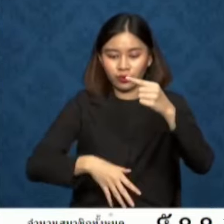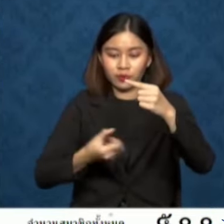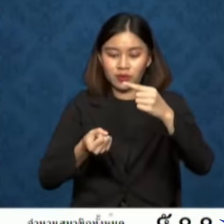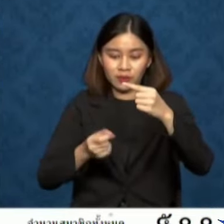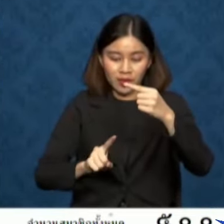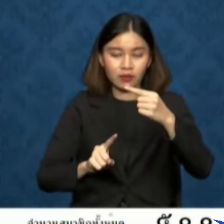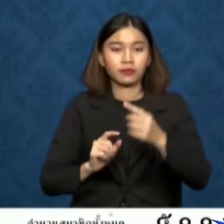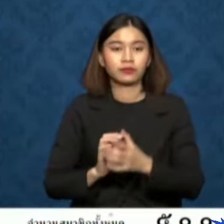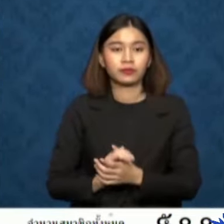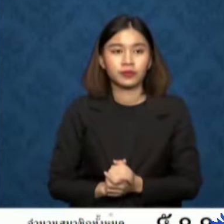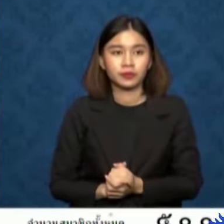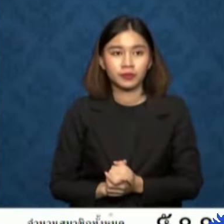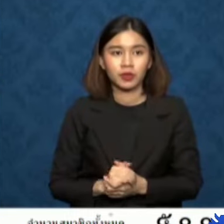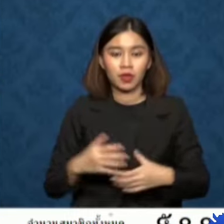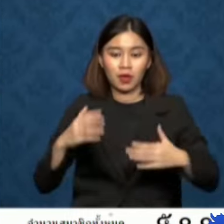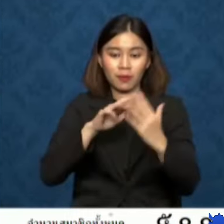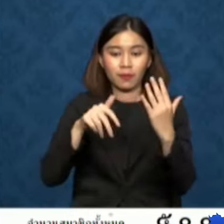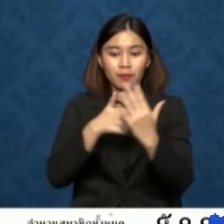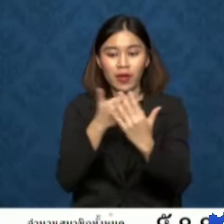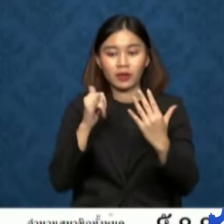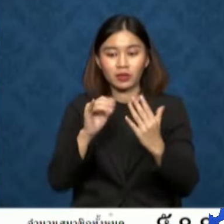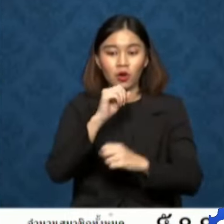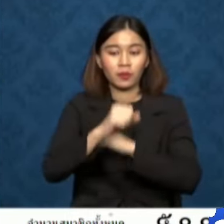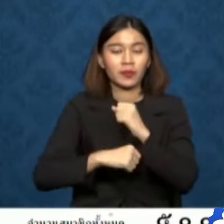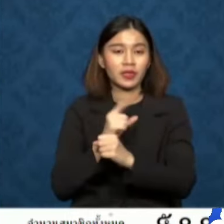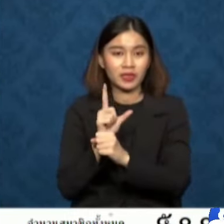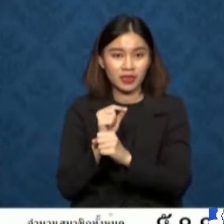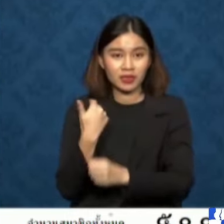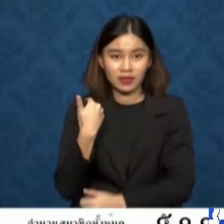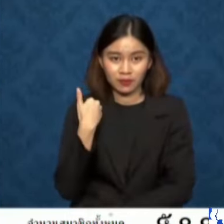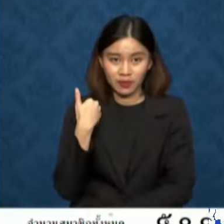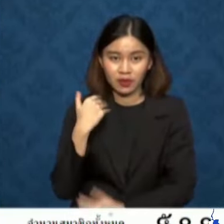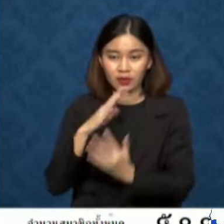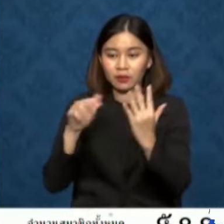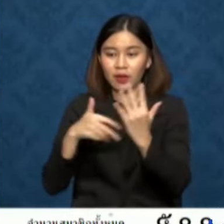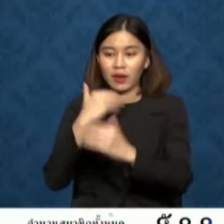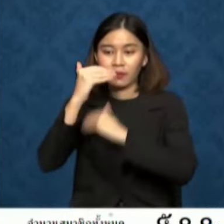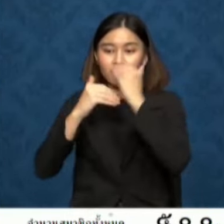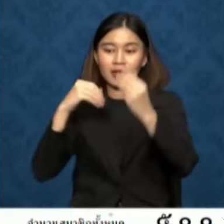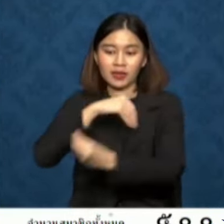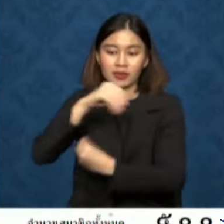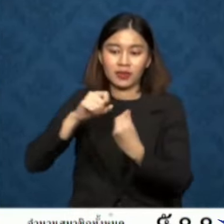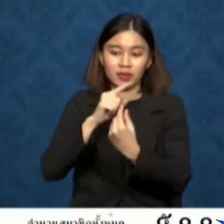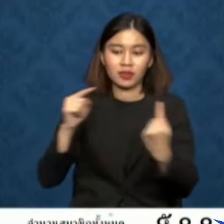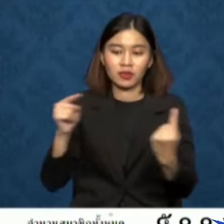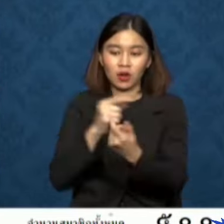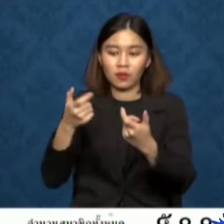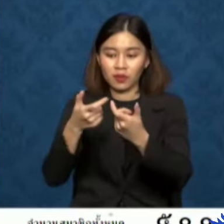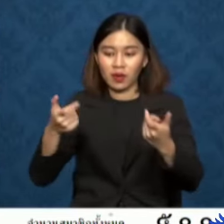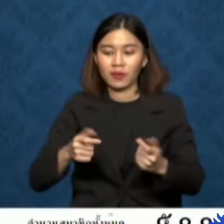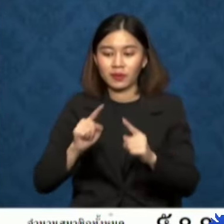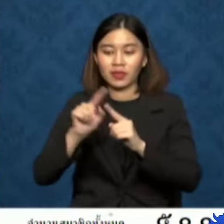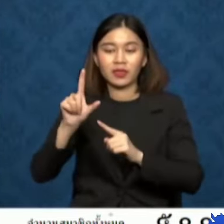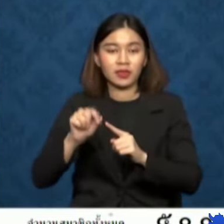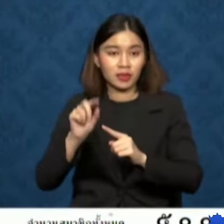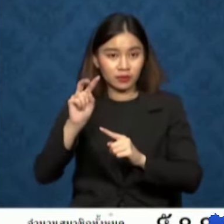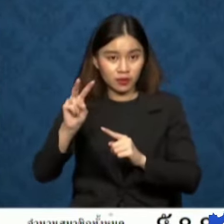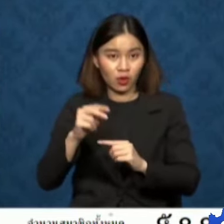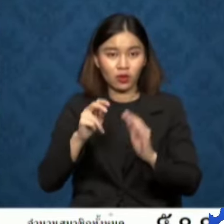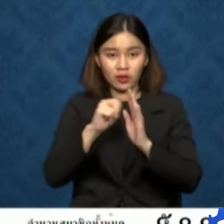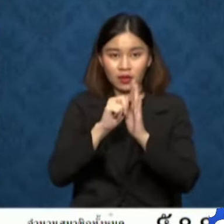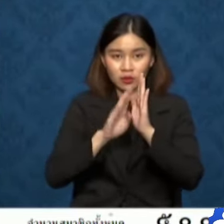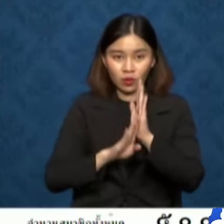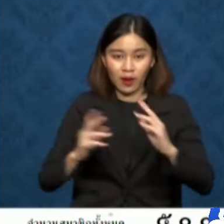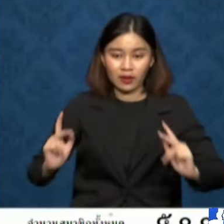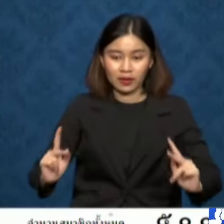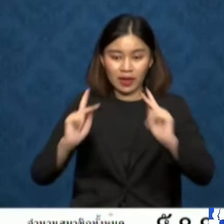กลุ่มอยู่ในยุทธศาสตร์ชาติ 20ปีด้วยนะครับอยู่ในแผนพัฒนาเศรษฐกิจและสังคมแห่งชาติฉบับที่ 12ด้วยนะครับและอยู่ในนโยบาย